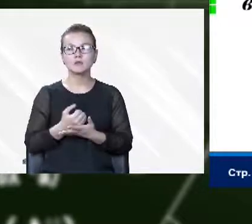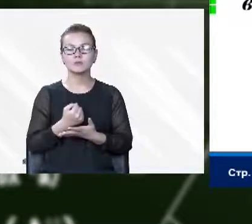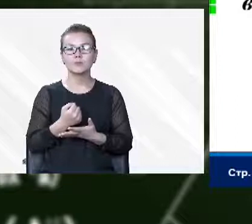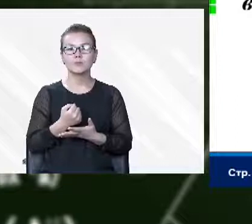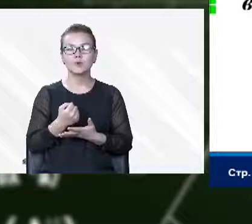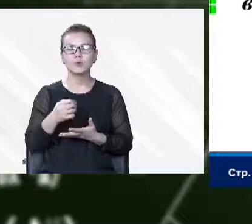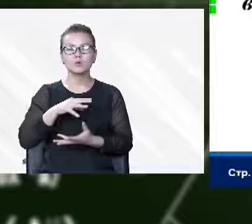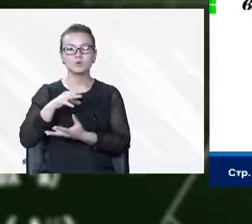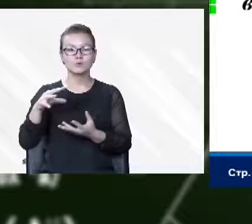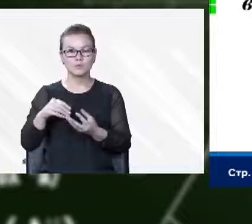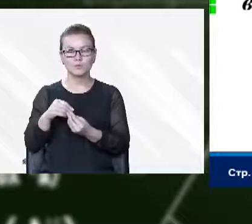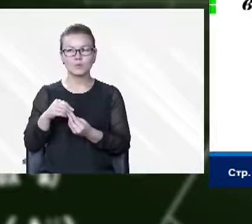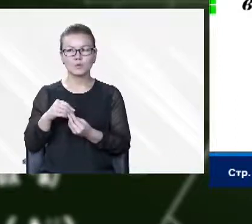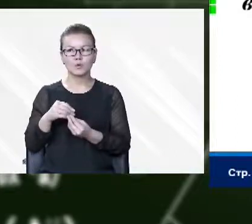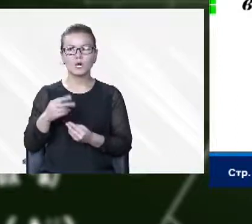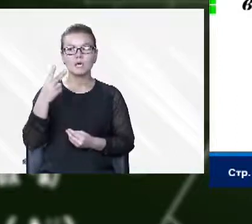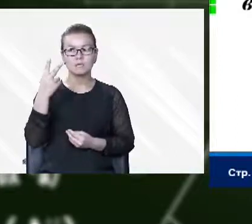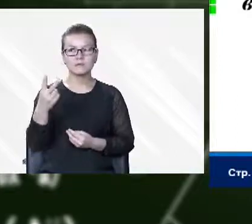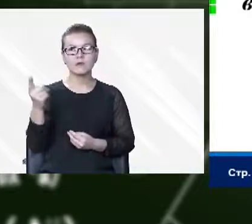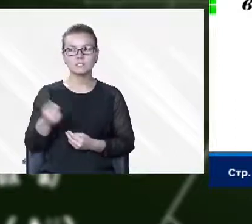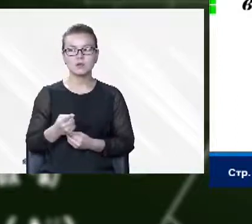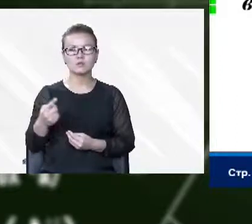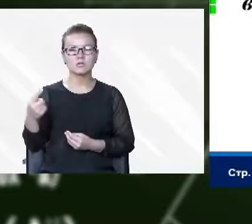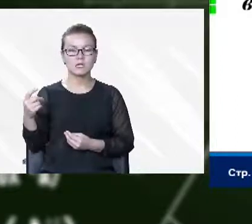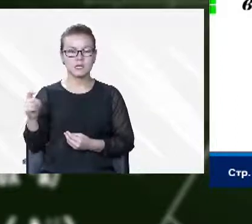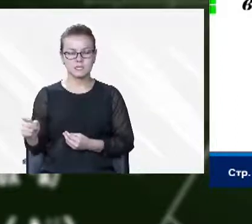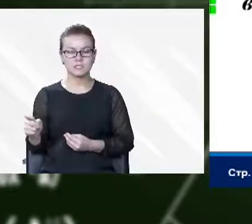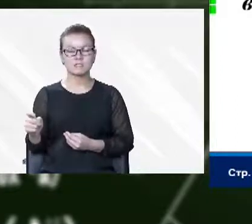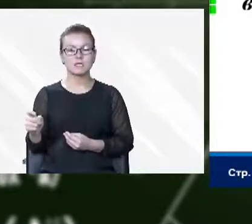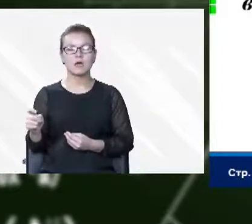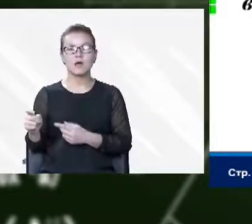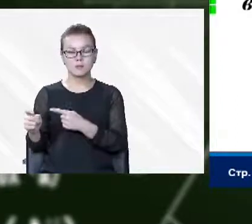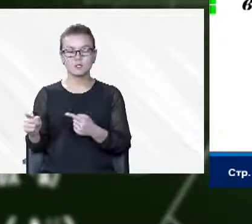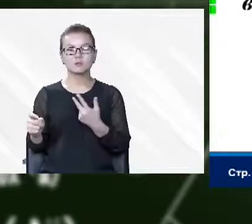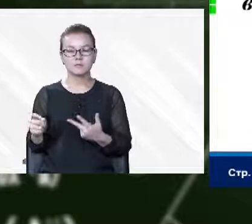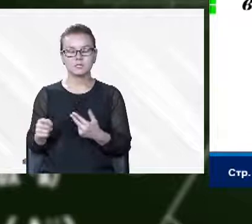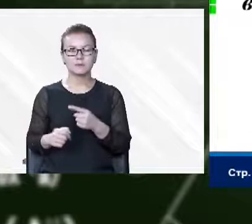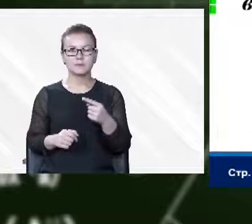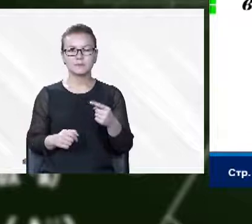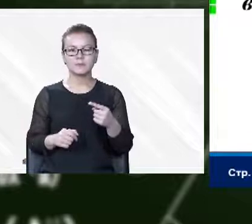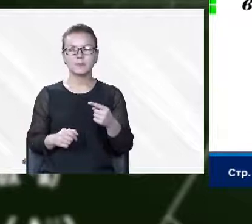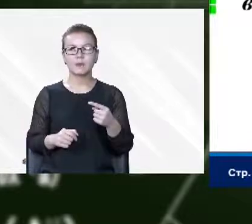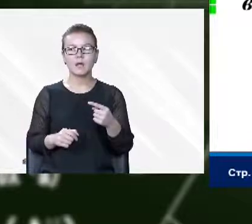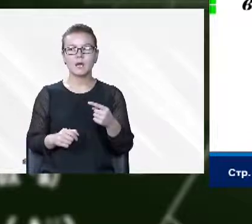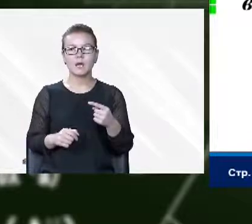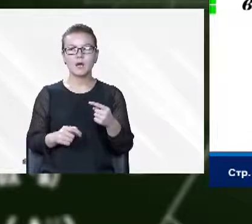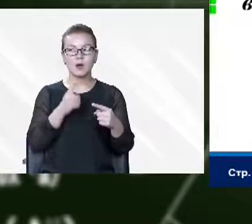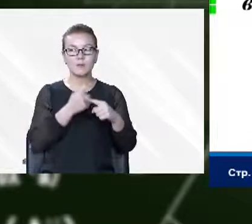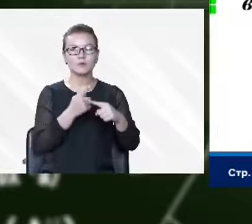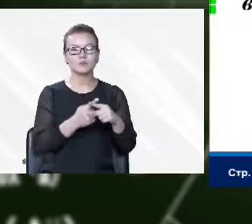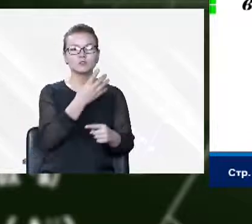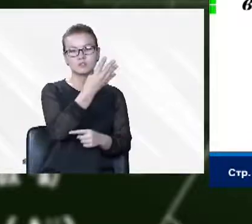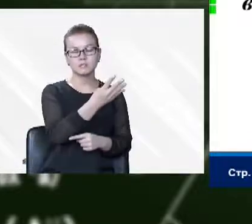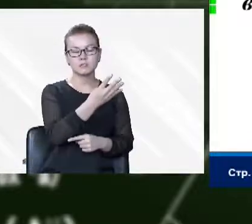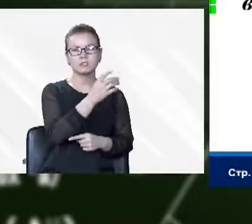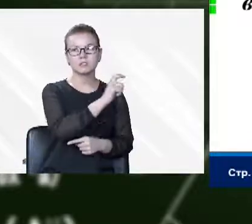Найдем сумму 2, деленное на разность x и 3, и 4x, деленное на